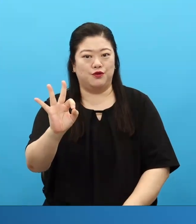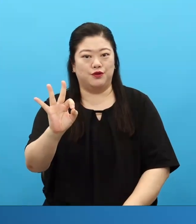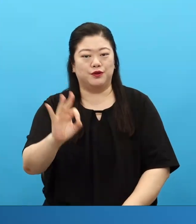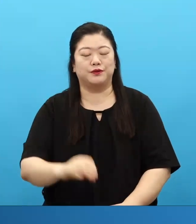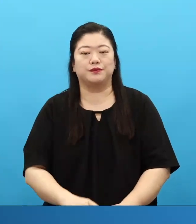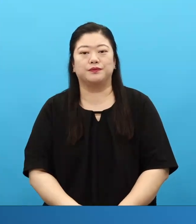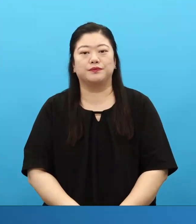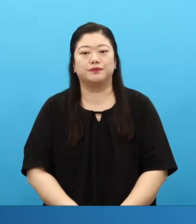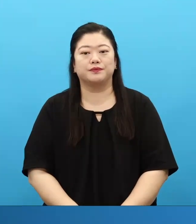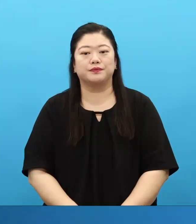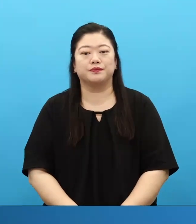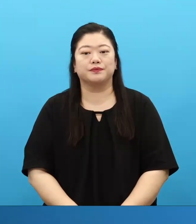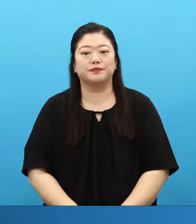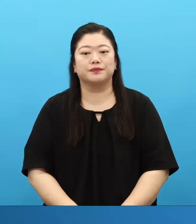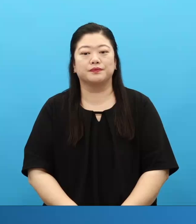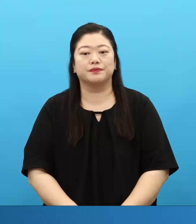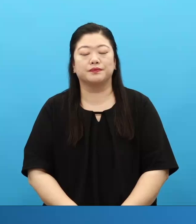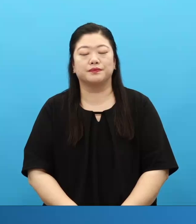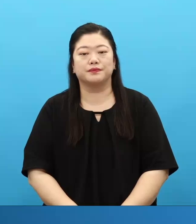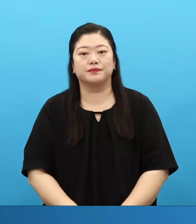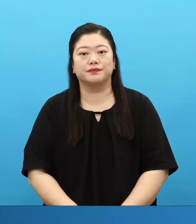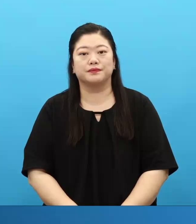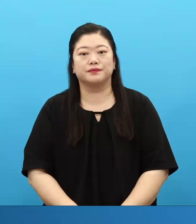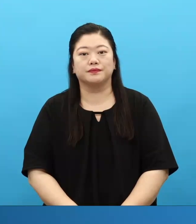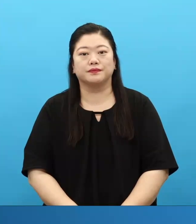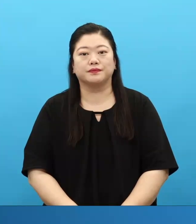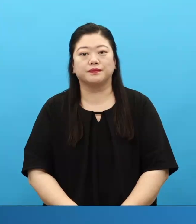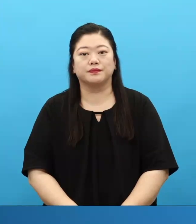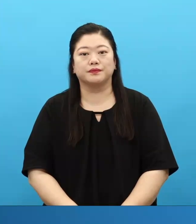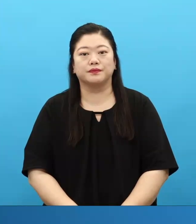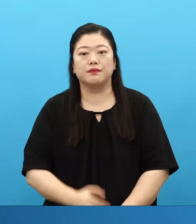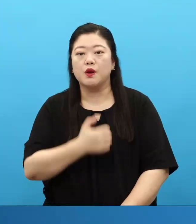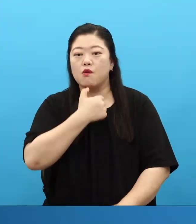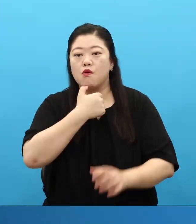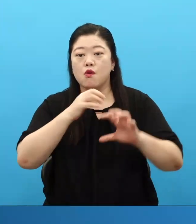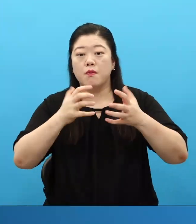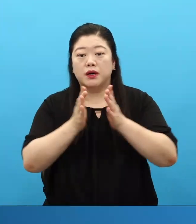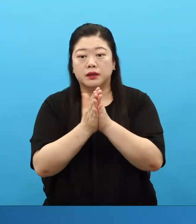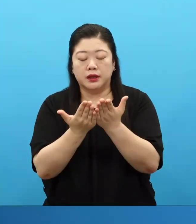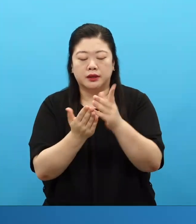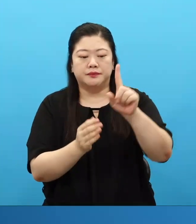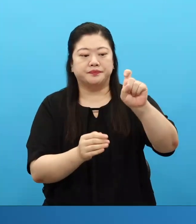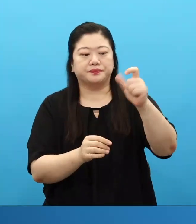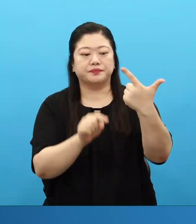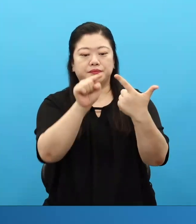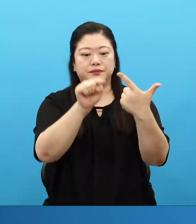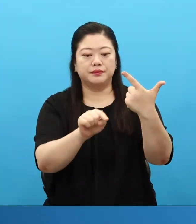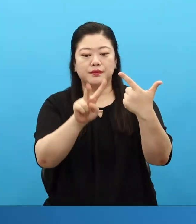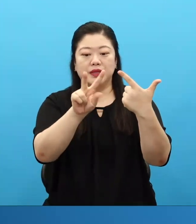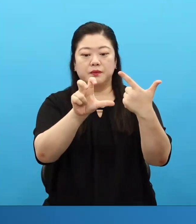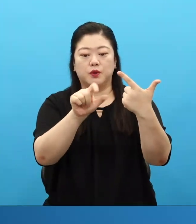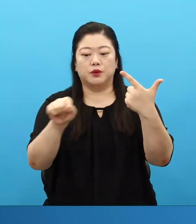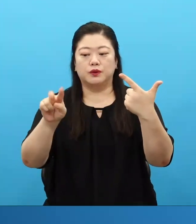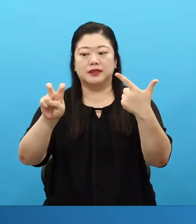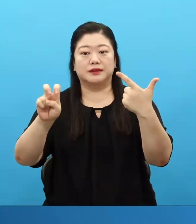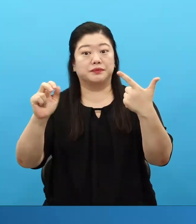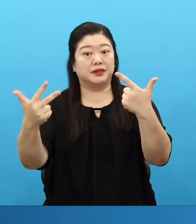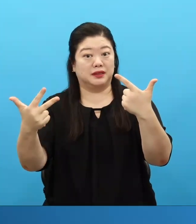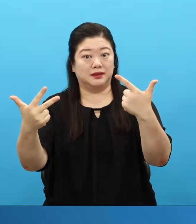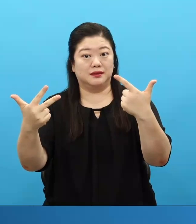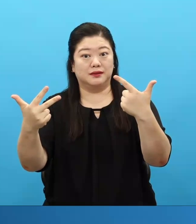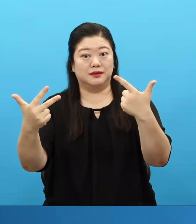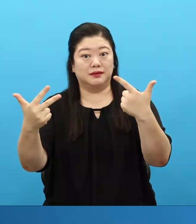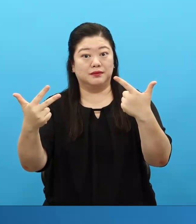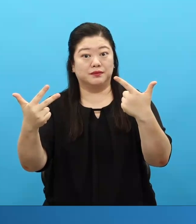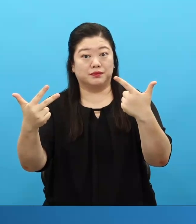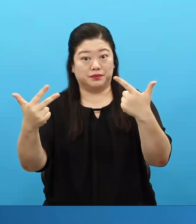가운데 Yet today, among our business persons' assurance, 로마 16장 25절 27절입니다. we see Romans 16, verse 25 to 27.